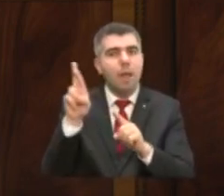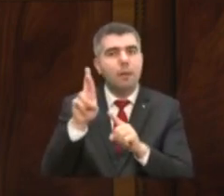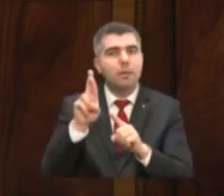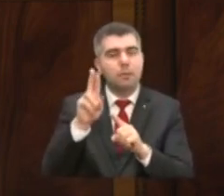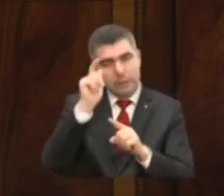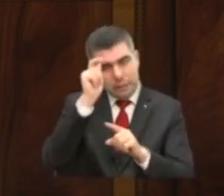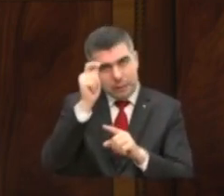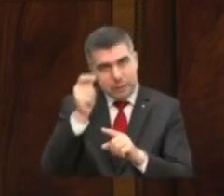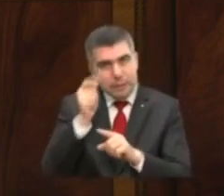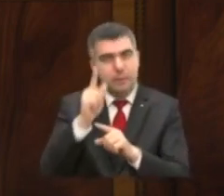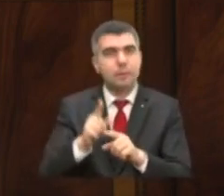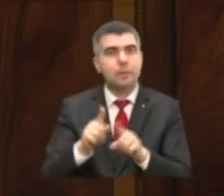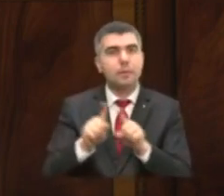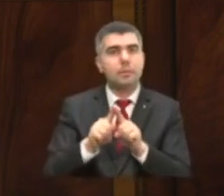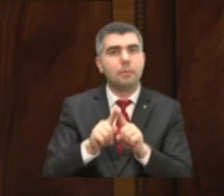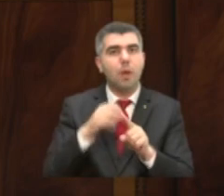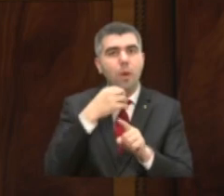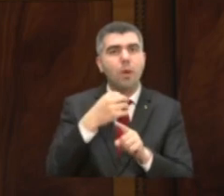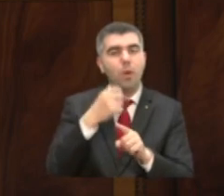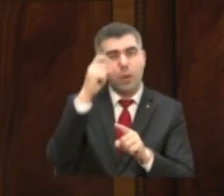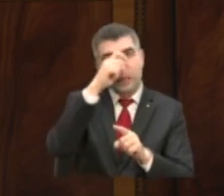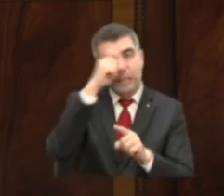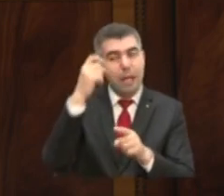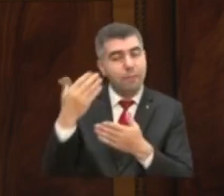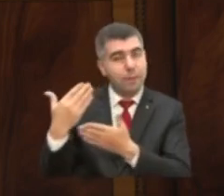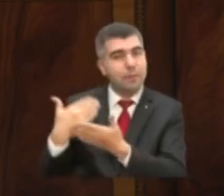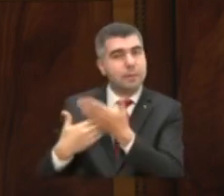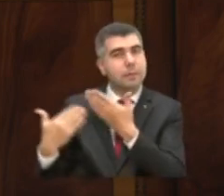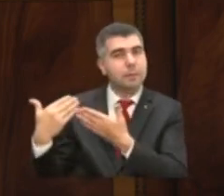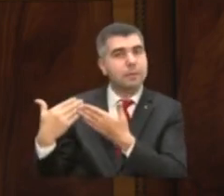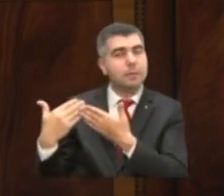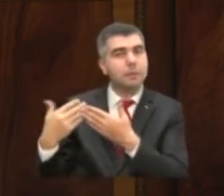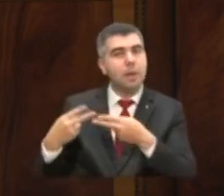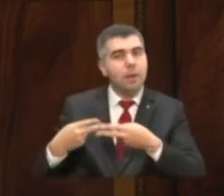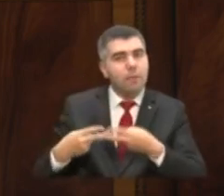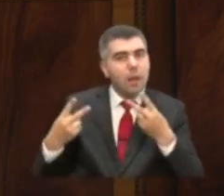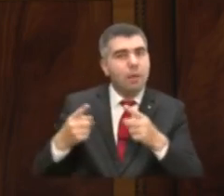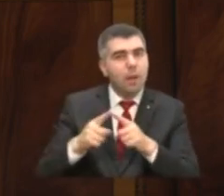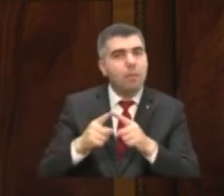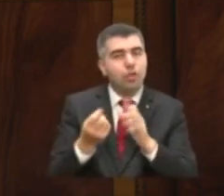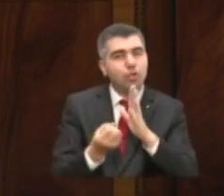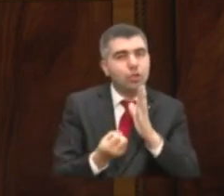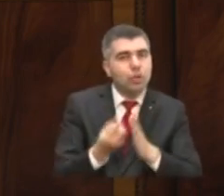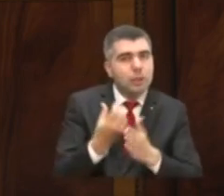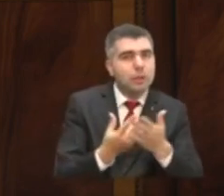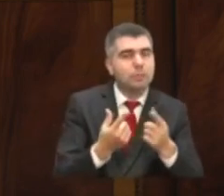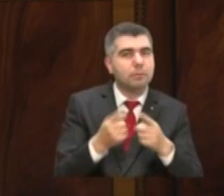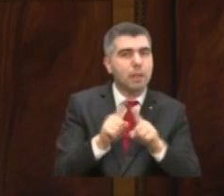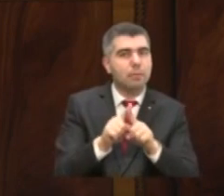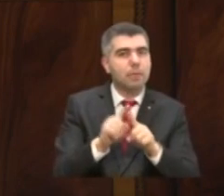من خلال يعني المناسبات الوطنية في الصيف المنصرم. ولكن هذا لا يمنع أننا محتاجين إلى جرعات سياسية